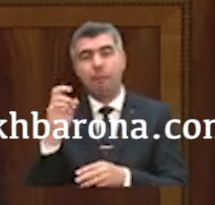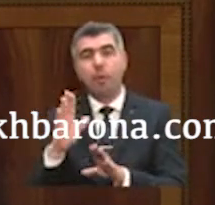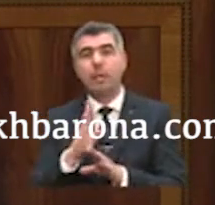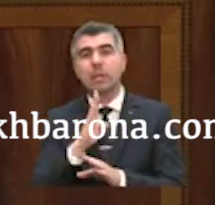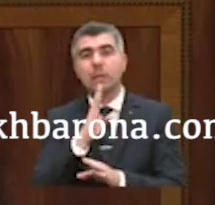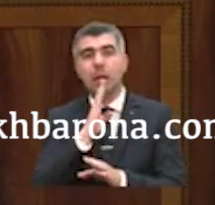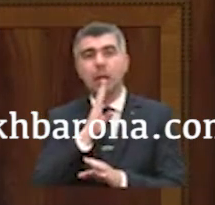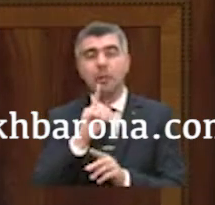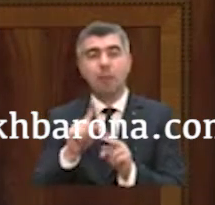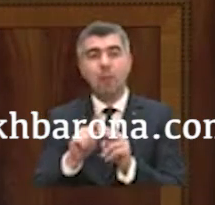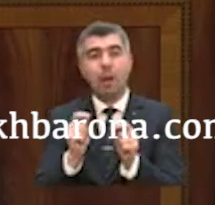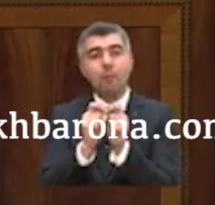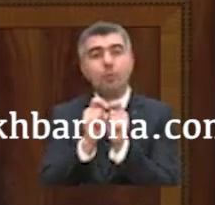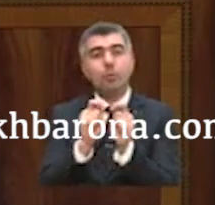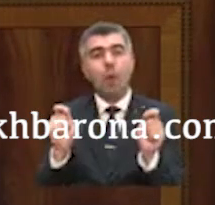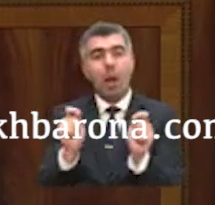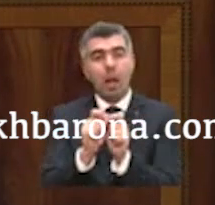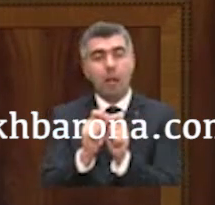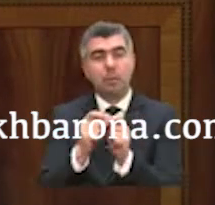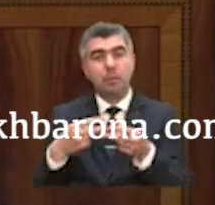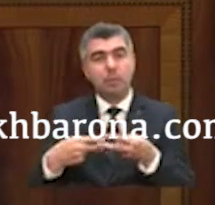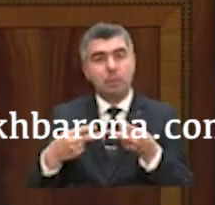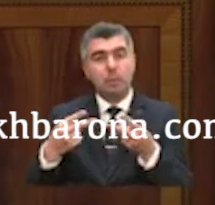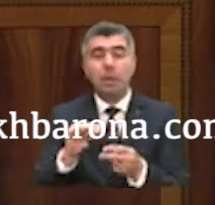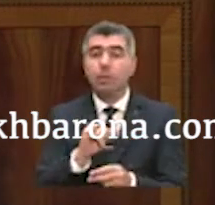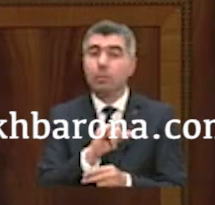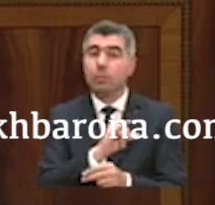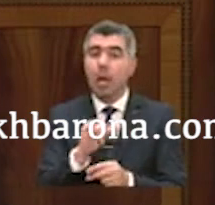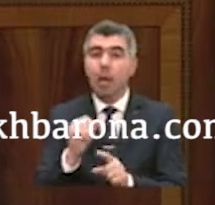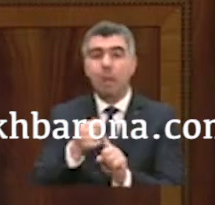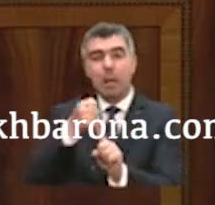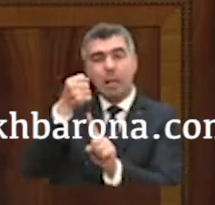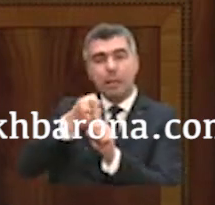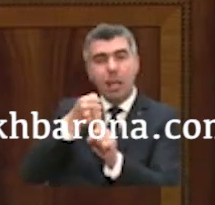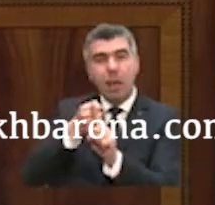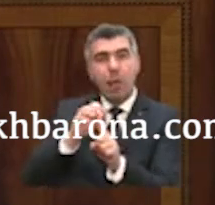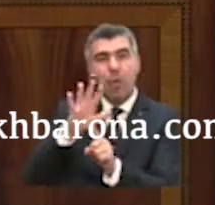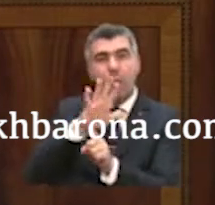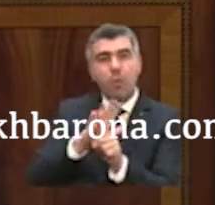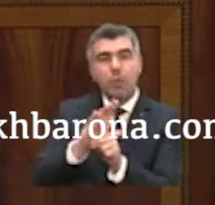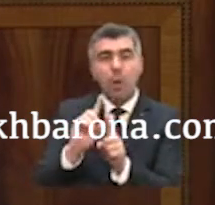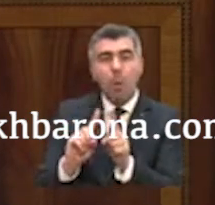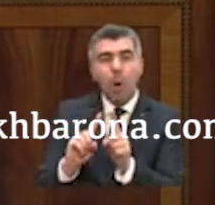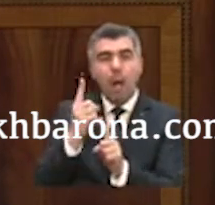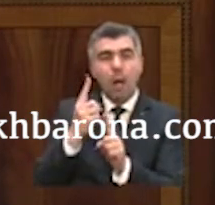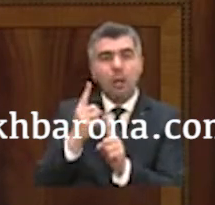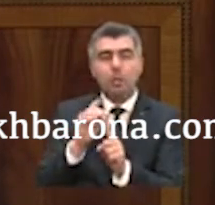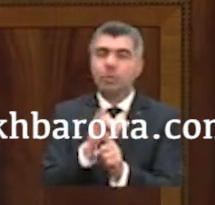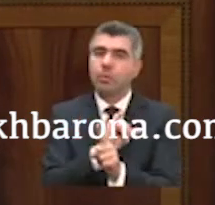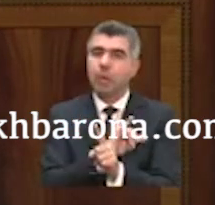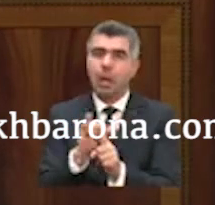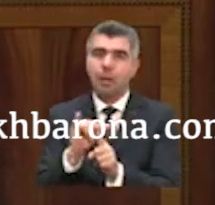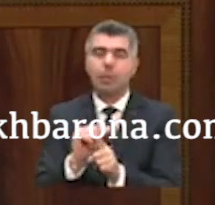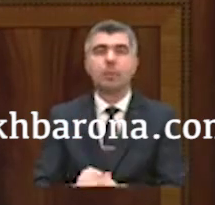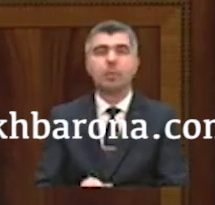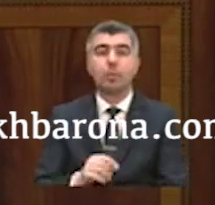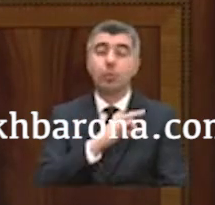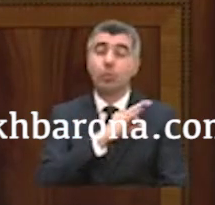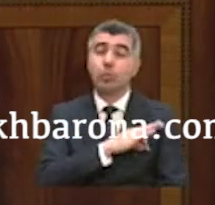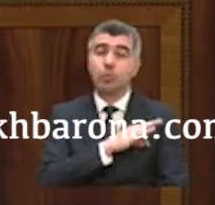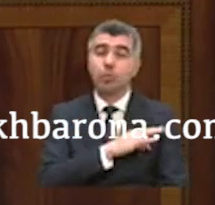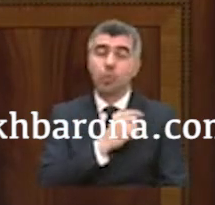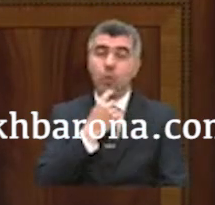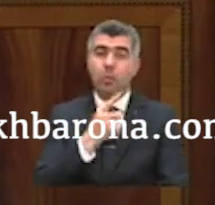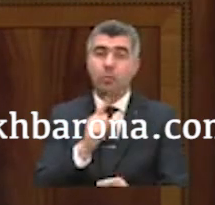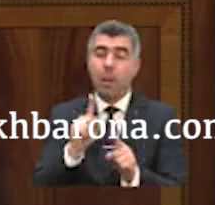2013-2012 لواحد الجريدة الوطنية وقالوا لا يمكن إصلاح كل شيء دفعة واحدة سبحان الله فاش كنتوا في المسؤولية